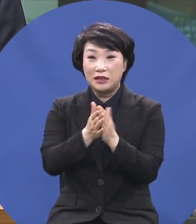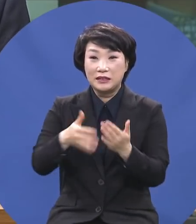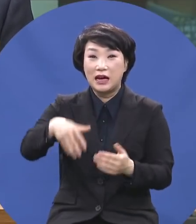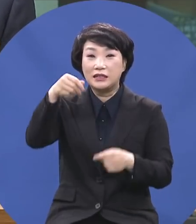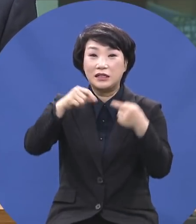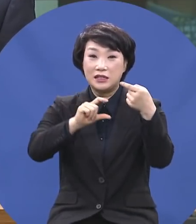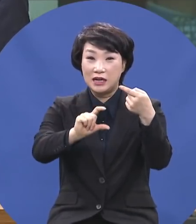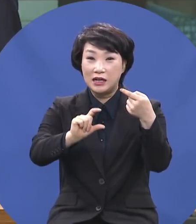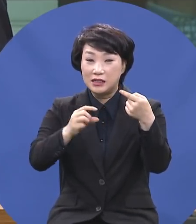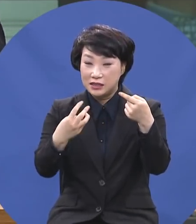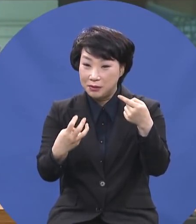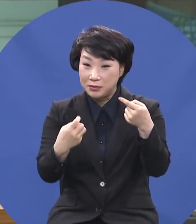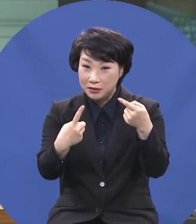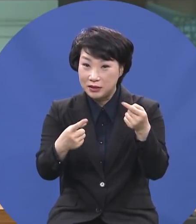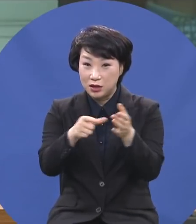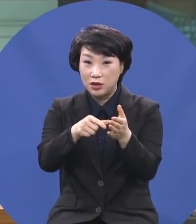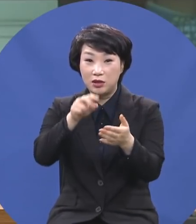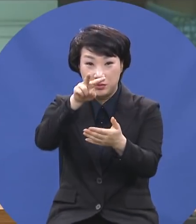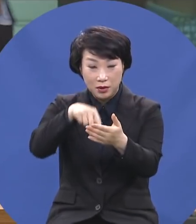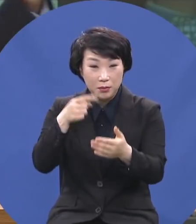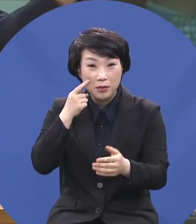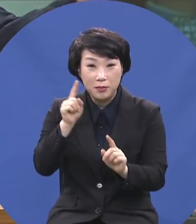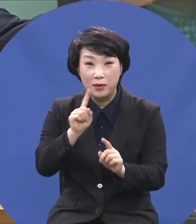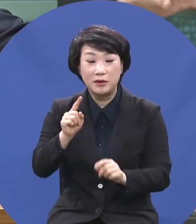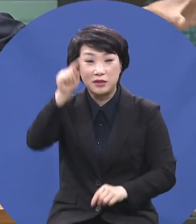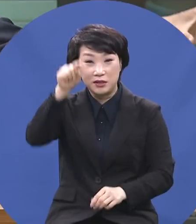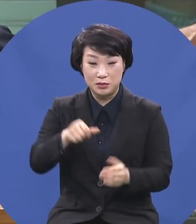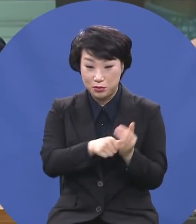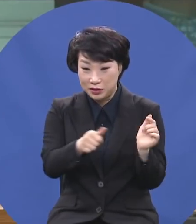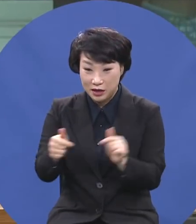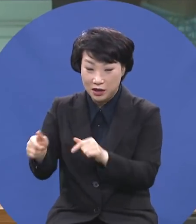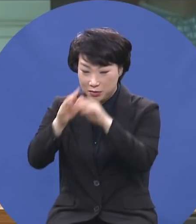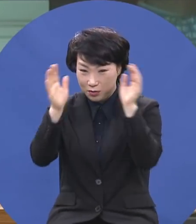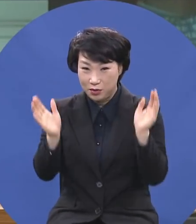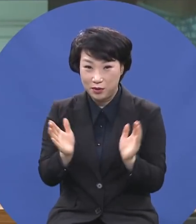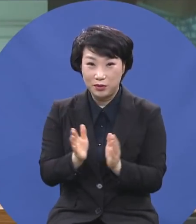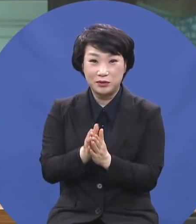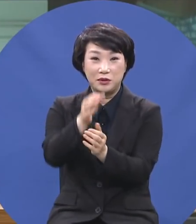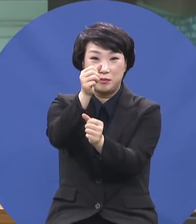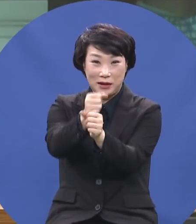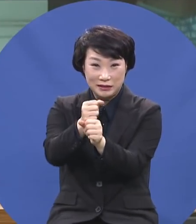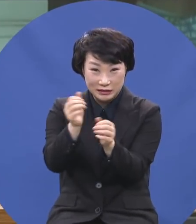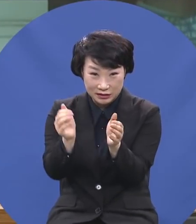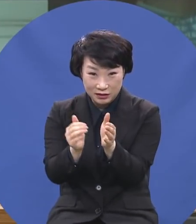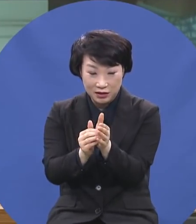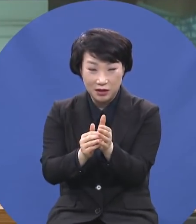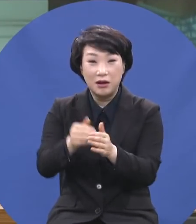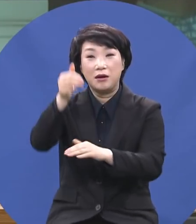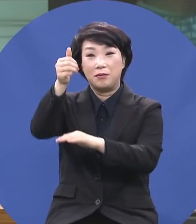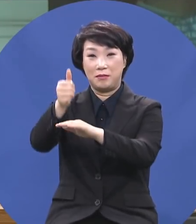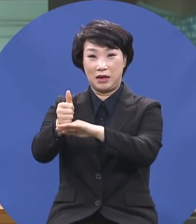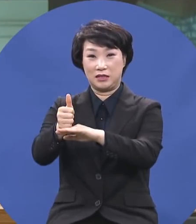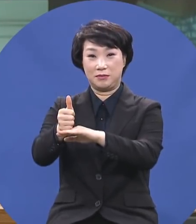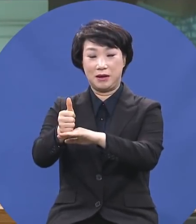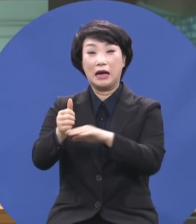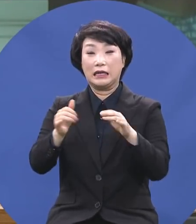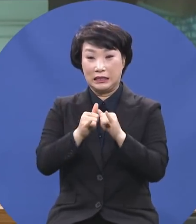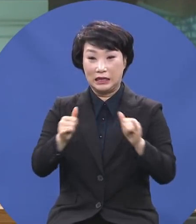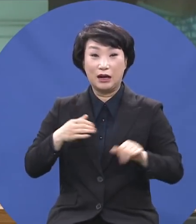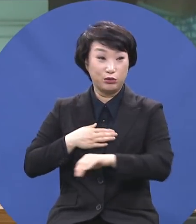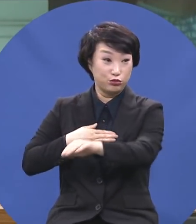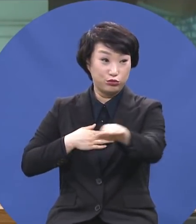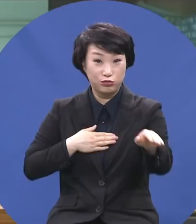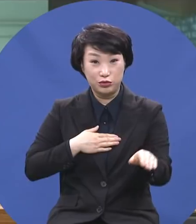1장 31절을 보니까 천지만물을 다 지으시고 마지막